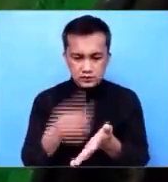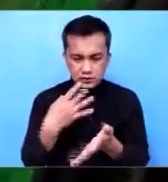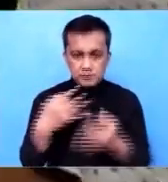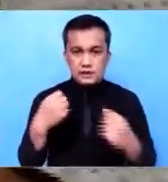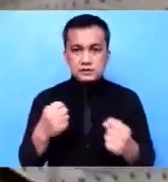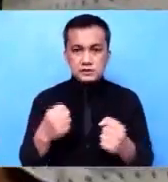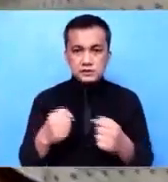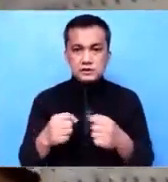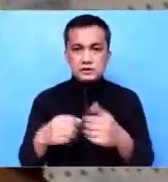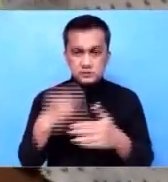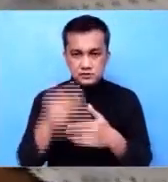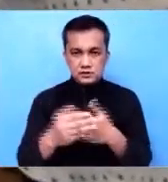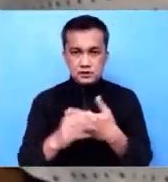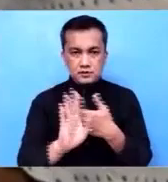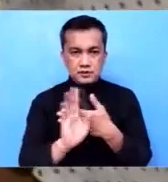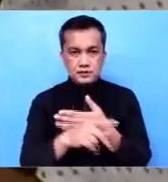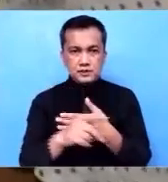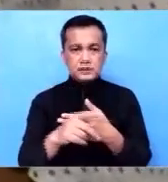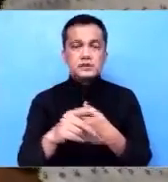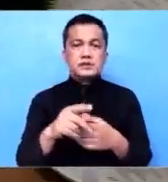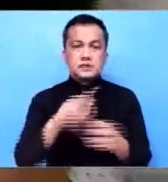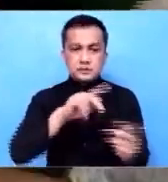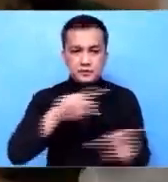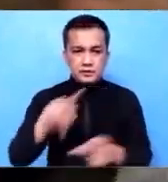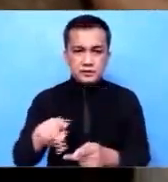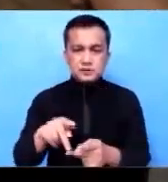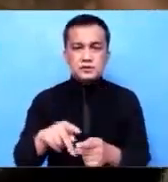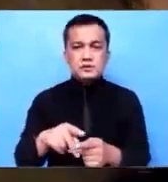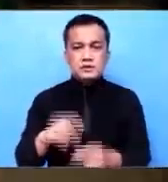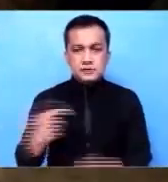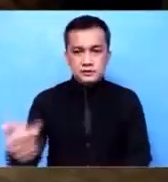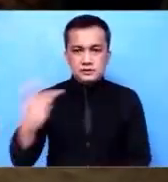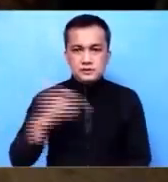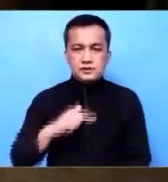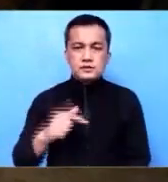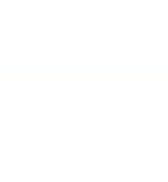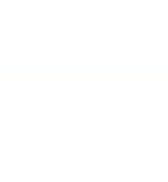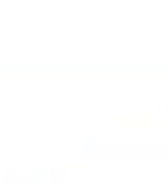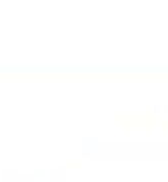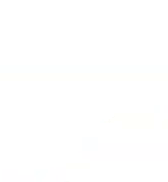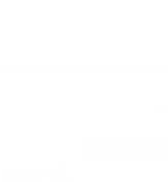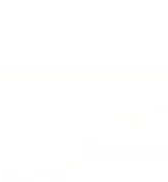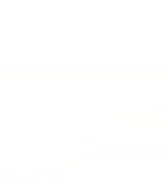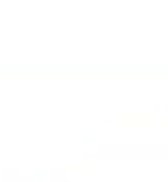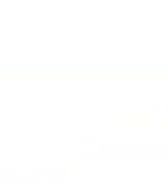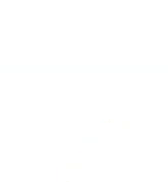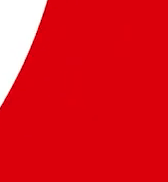Palawan. Nagbabalita mula sa frontline, Gary De Leon, News 5.